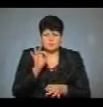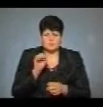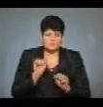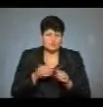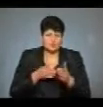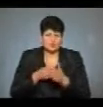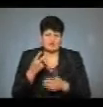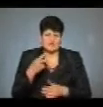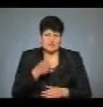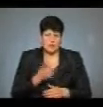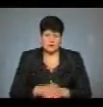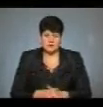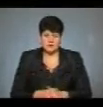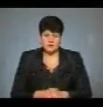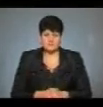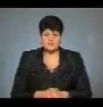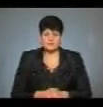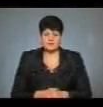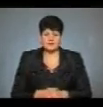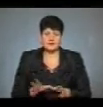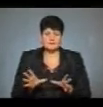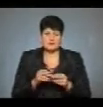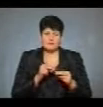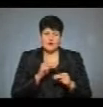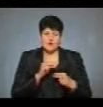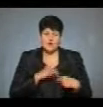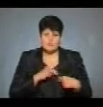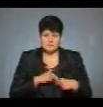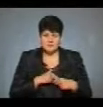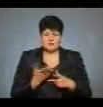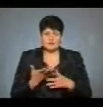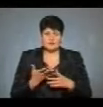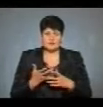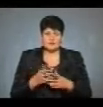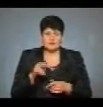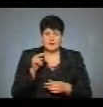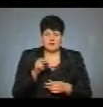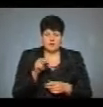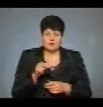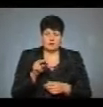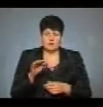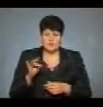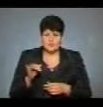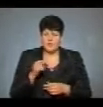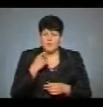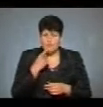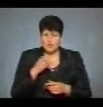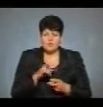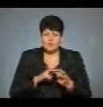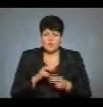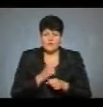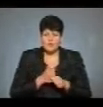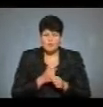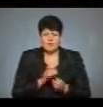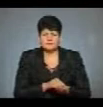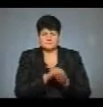до 20 років. Співробітник Українського інституту національної пам'яті Павло Подобєт каже, пошукові роботи, ексгумація